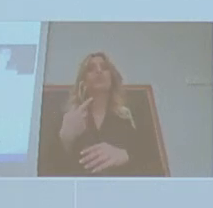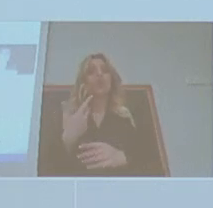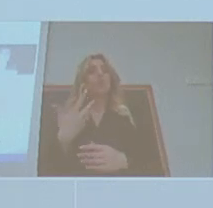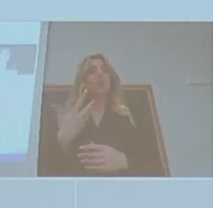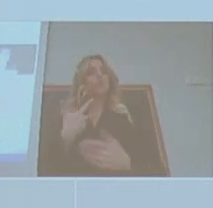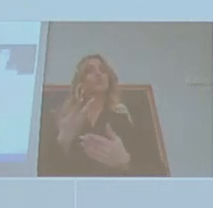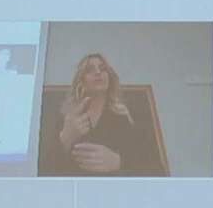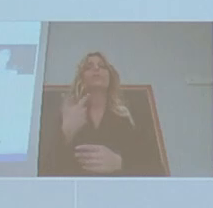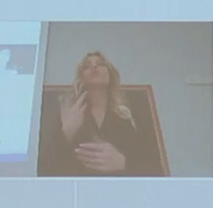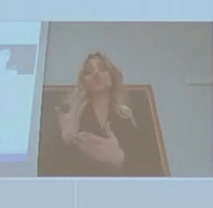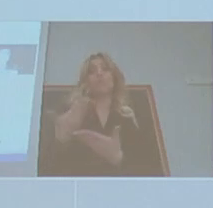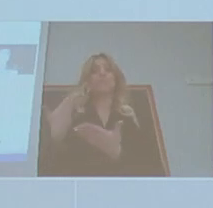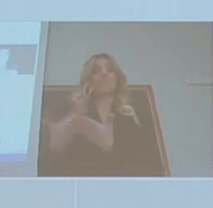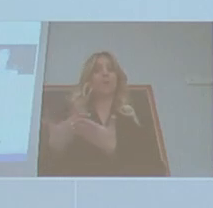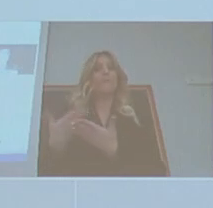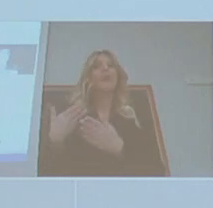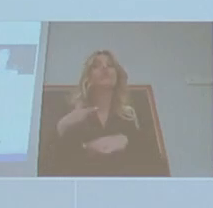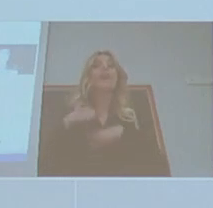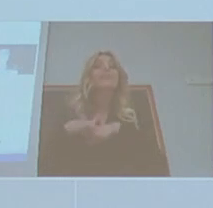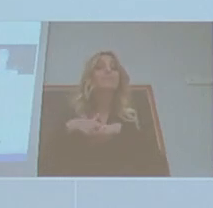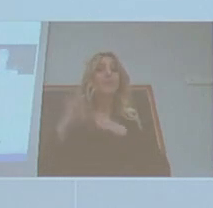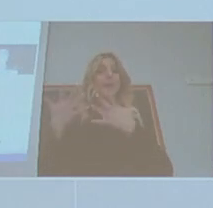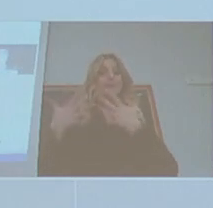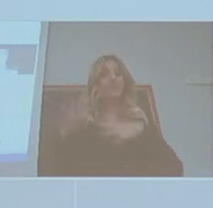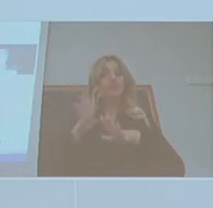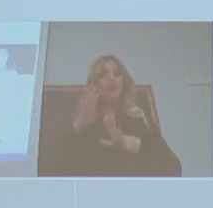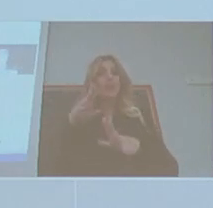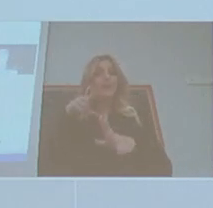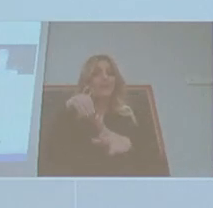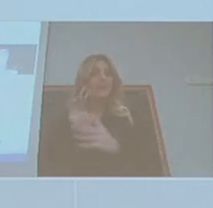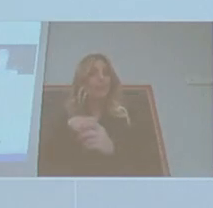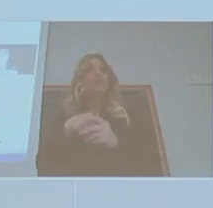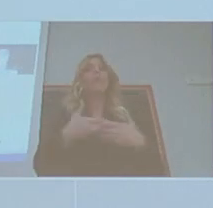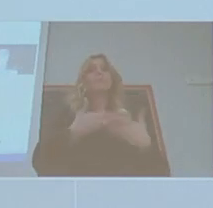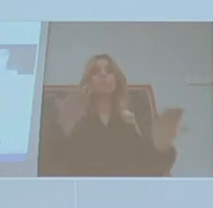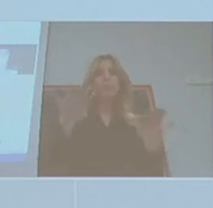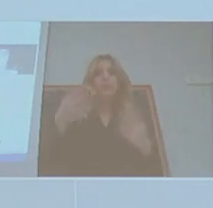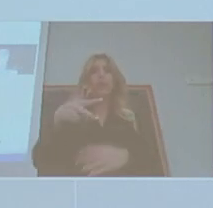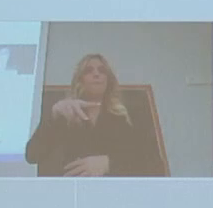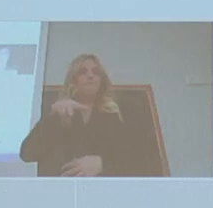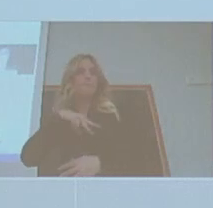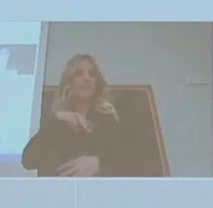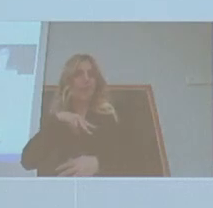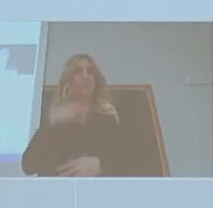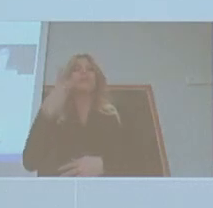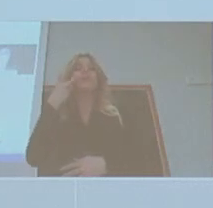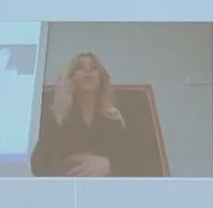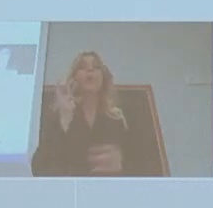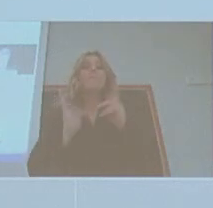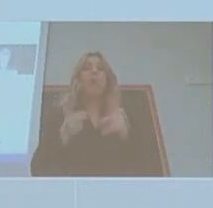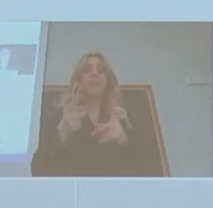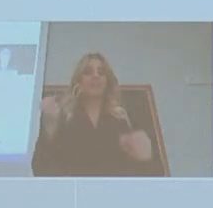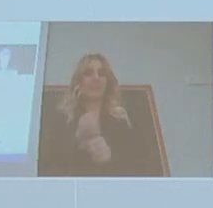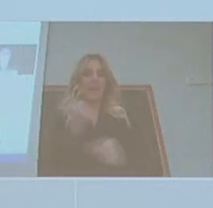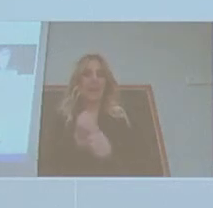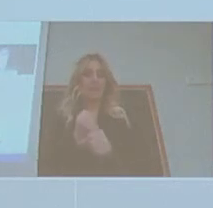comprovata esperienza maturata all'interno del sistema pubblico e privato dei servizi e delle politiche per il lavoro.